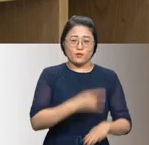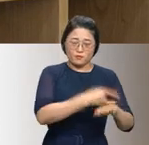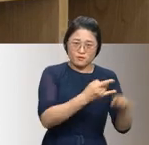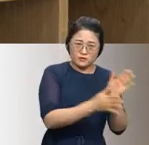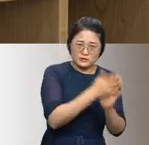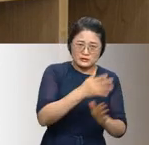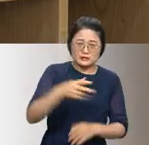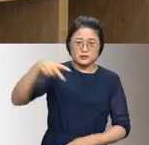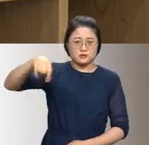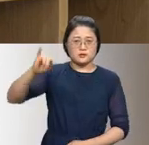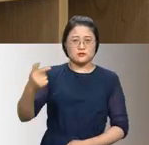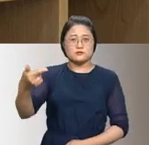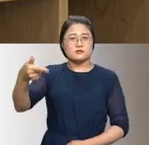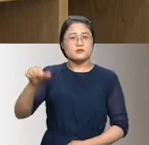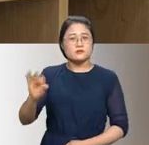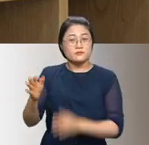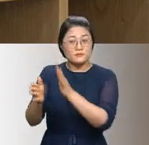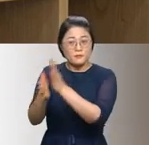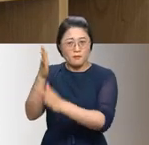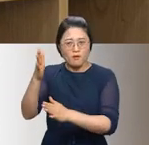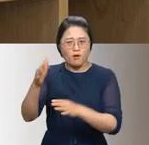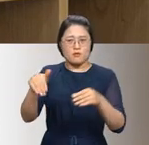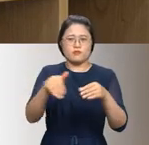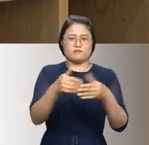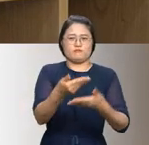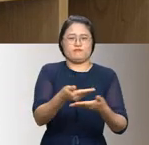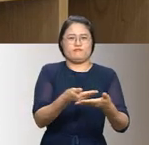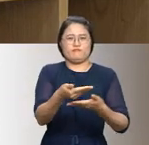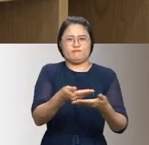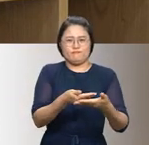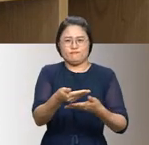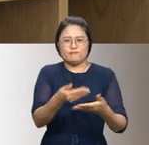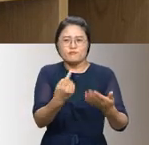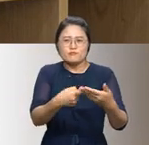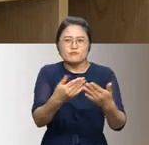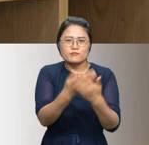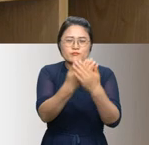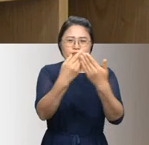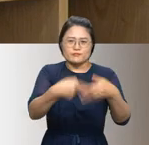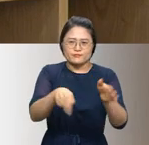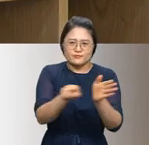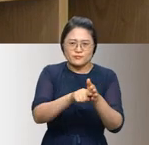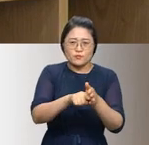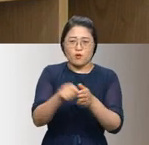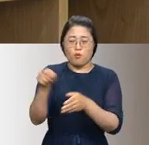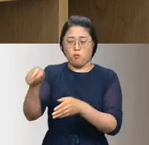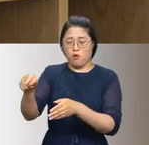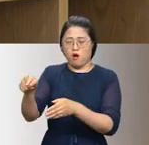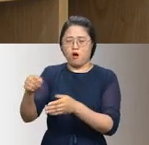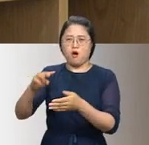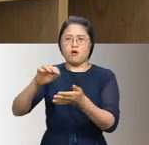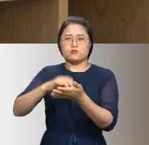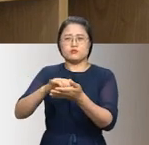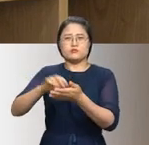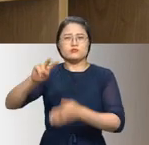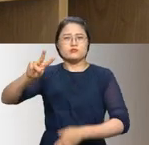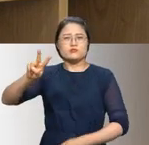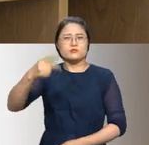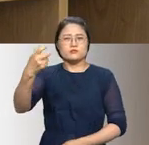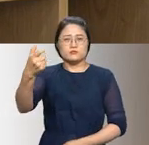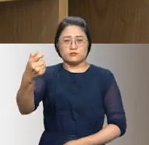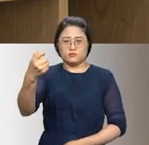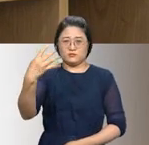샌닝시와 우리 시와의 국제 문화 그 교류를 위해서 오늘 그 샌닝시에서 264권에